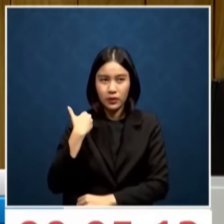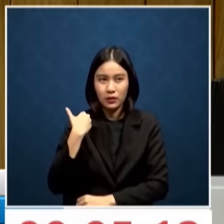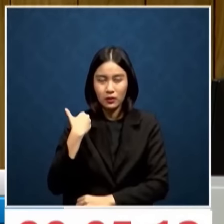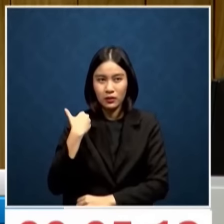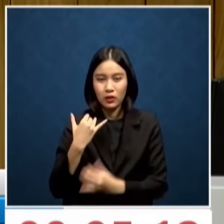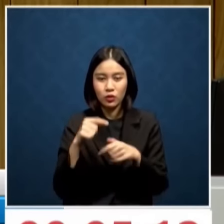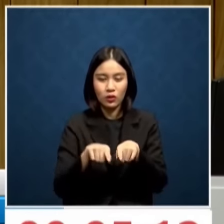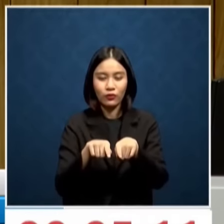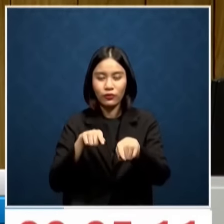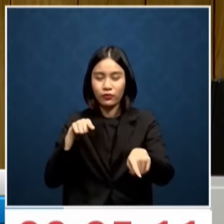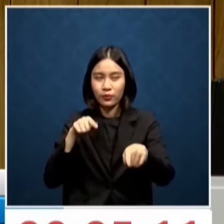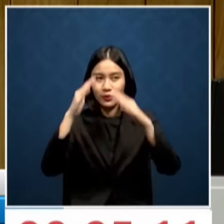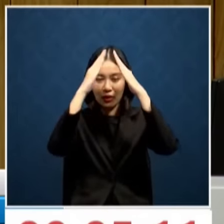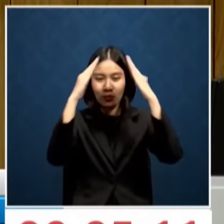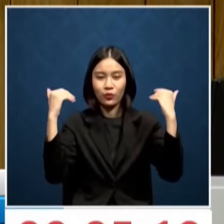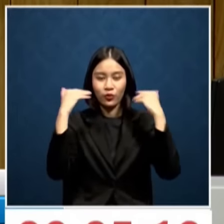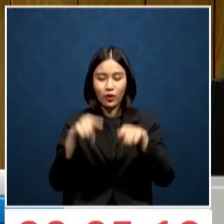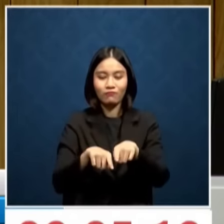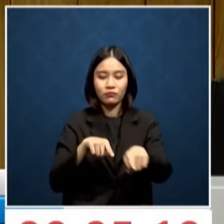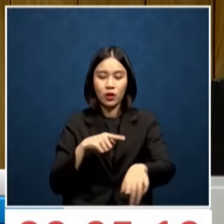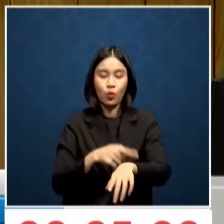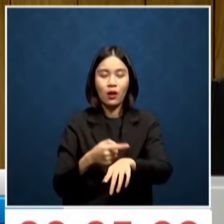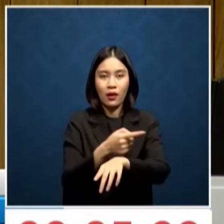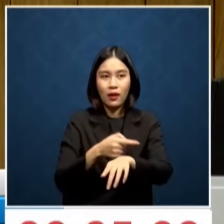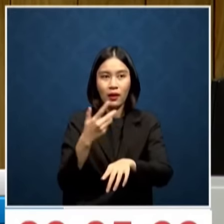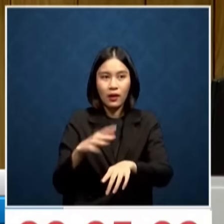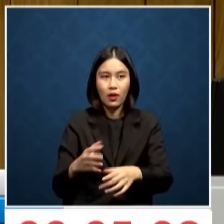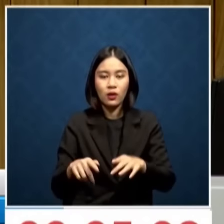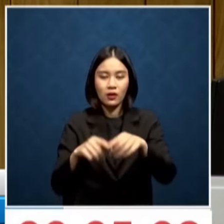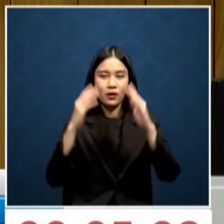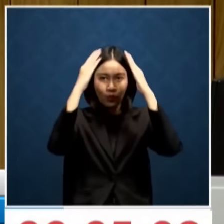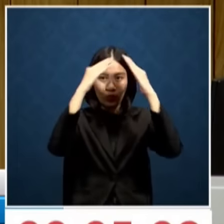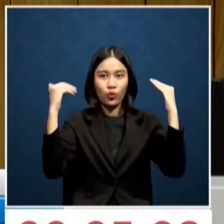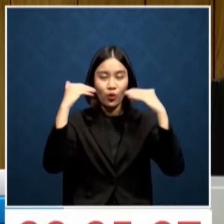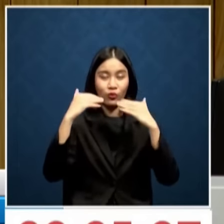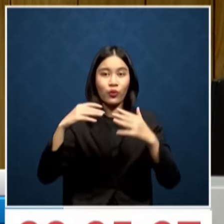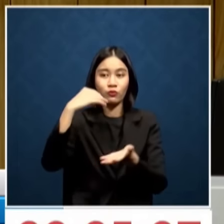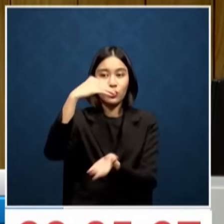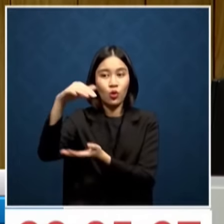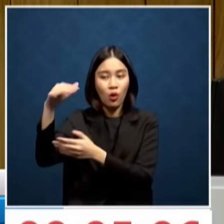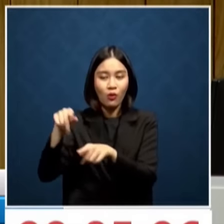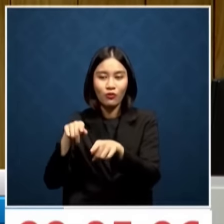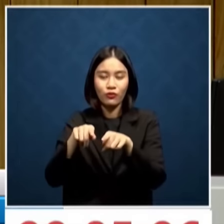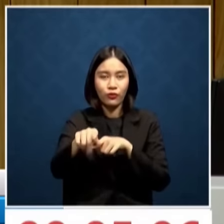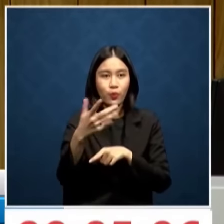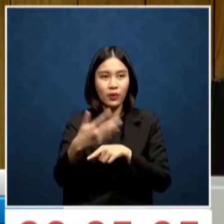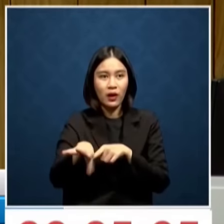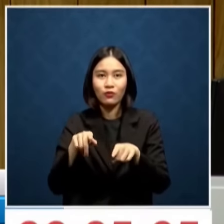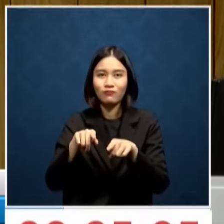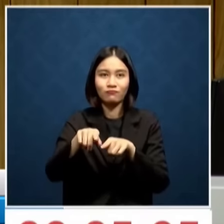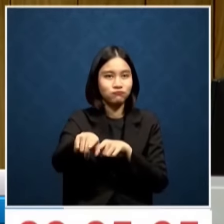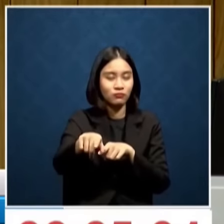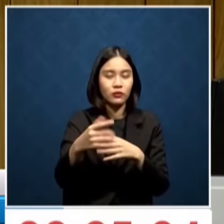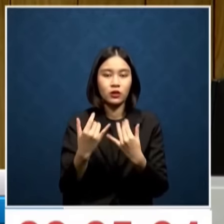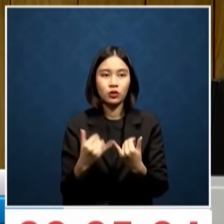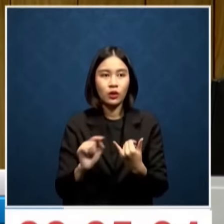ามหลังเวียดนามมาเป็นเวลานานนะครับการส่งออกเวียดนามเนี่ยแซงไทยไปเมื่อ 3-4 ปีแล้ว แล้วแซงแล้วแซงเลยนะฮะ